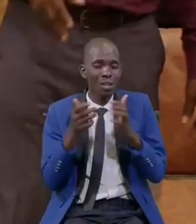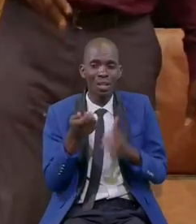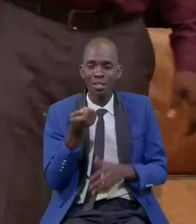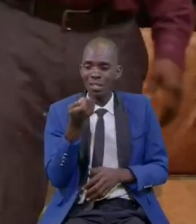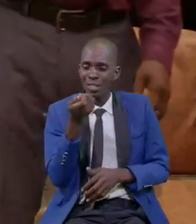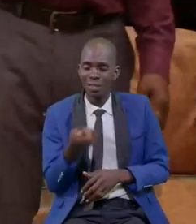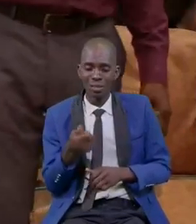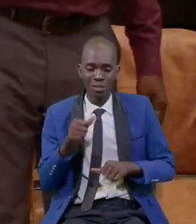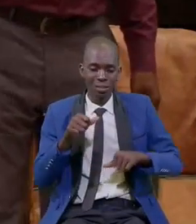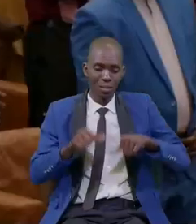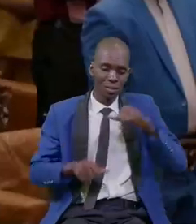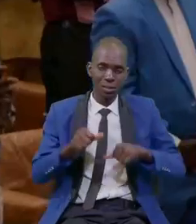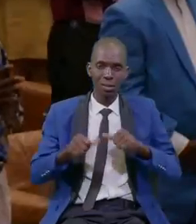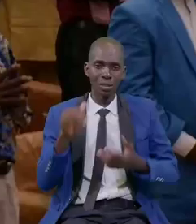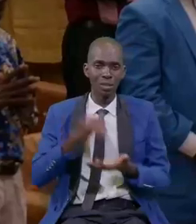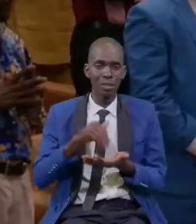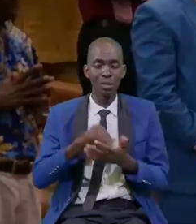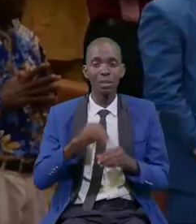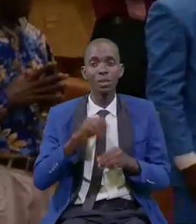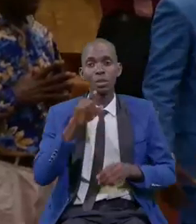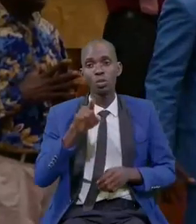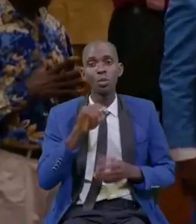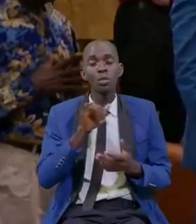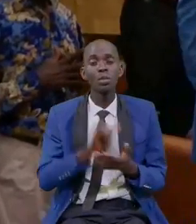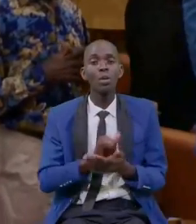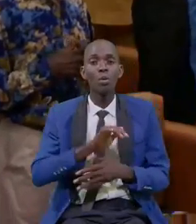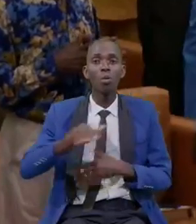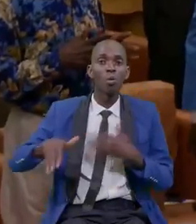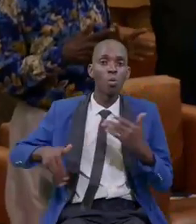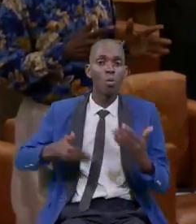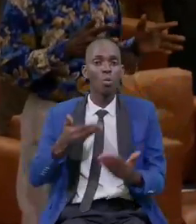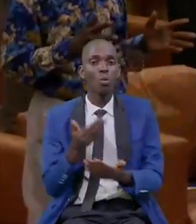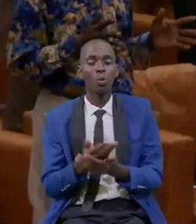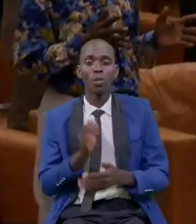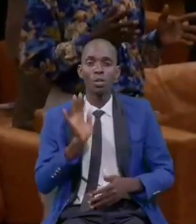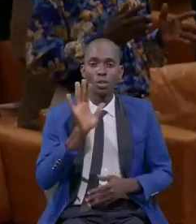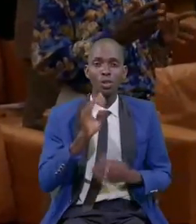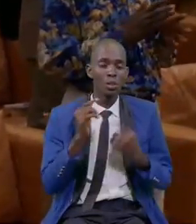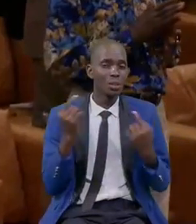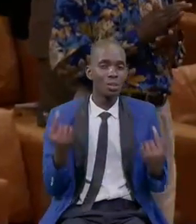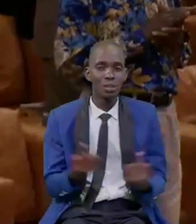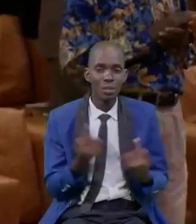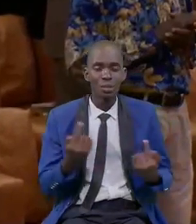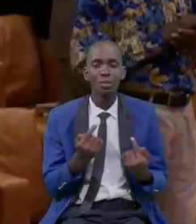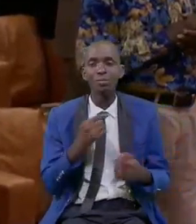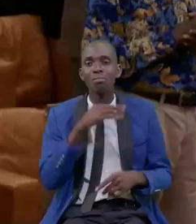Au-delà de toute ombre de doute, que tout péché, que toute